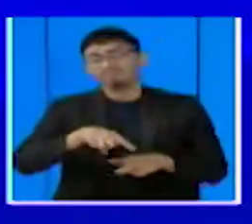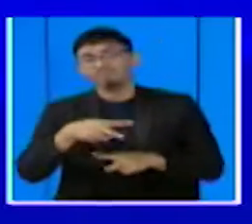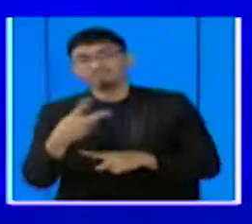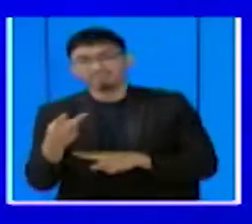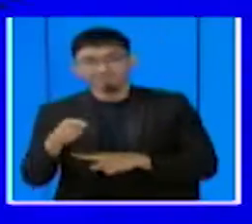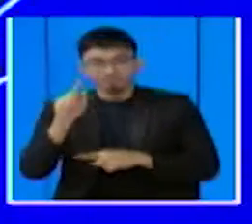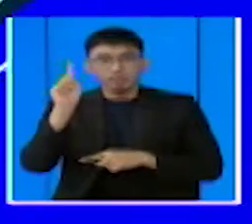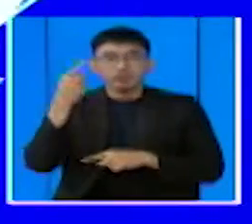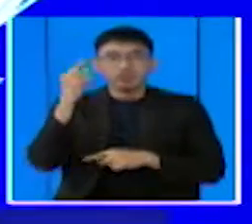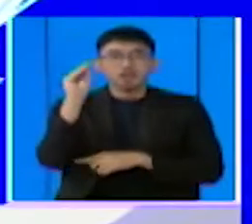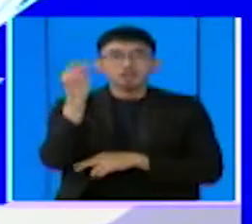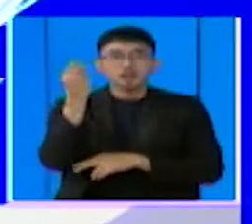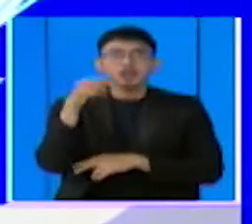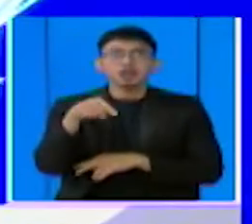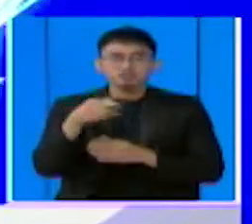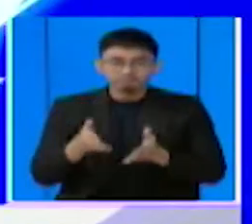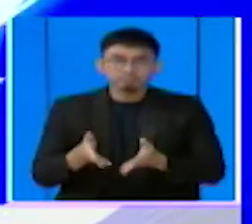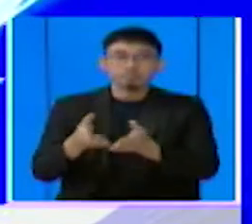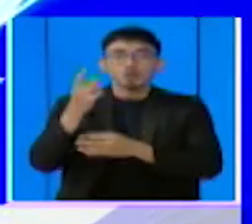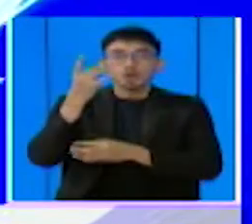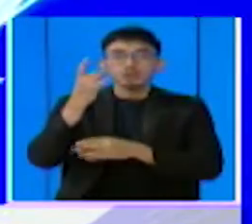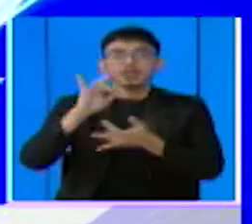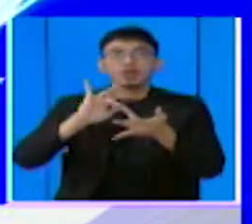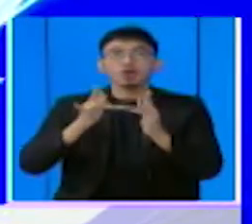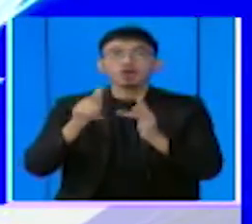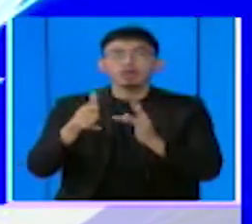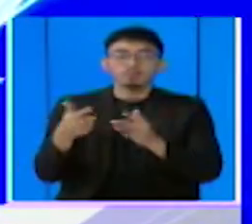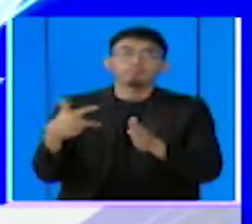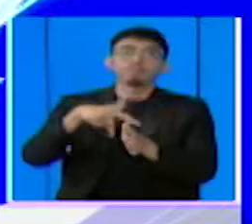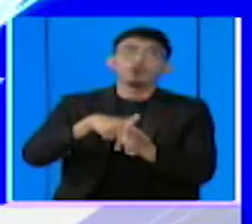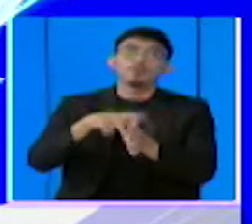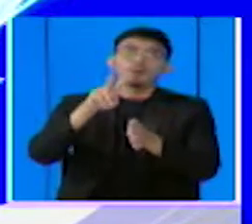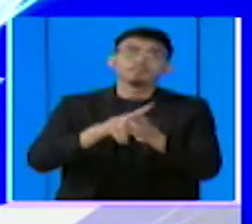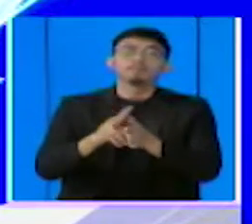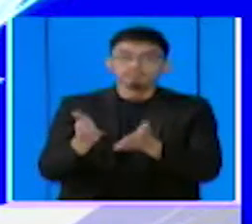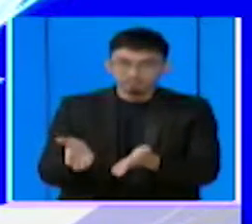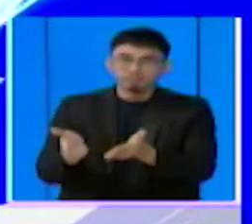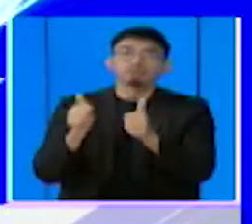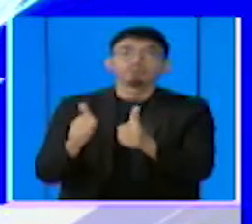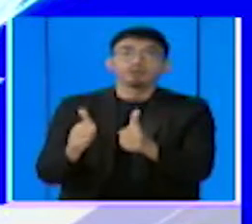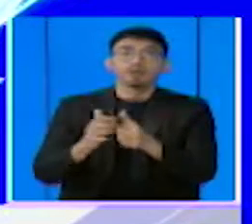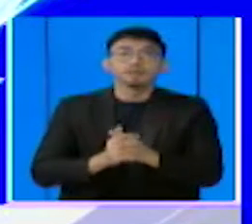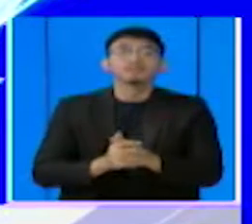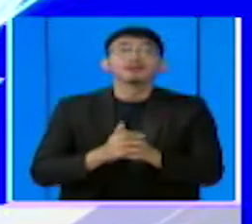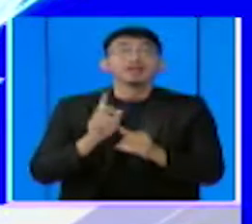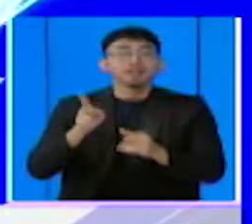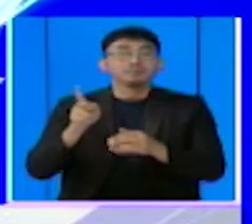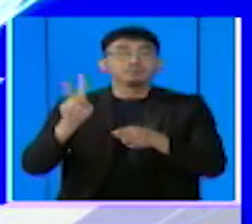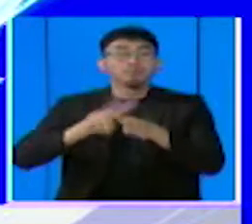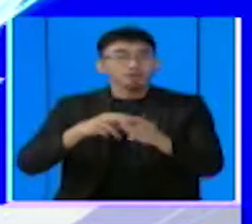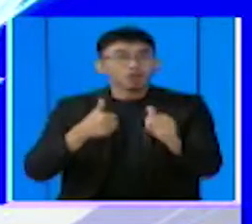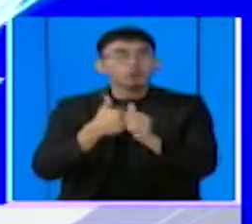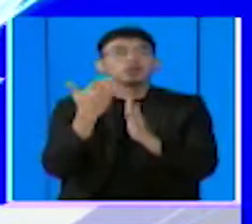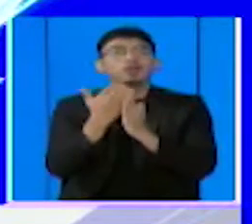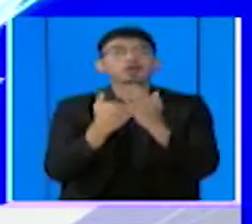Dan pemirsa, di masa PSBB transisi ini, pemerintah Provinsi DKI Jakarta mengizinkan ojek online kembali mengangkut penumpang agar para pengendara taat